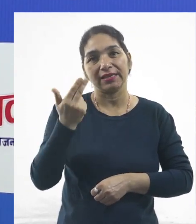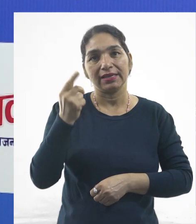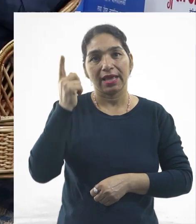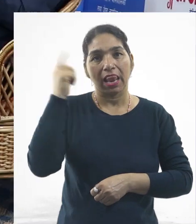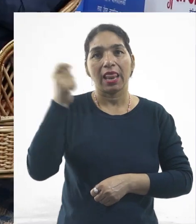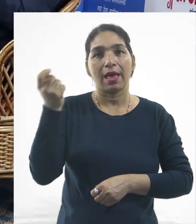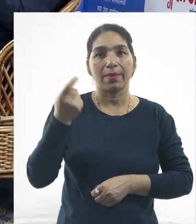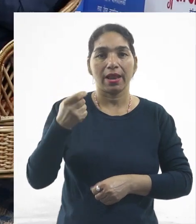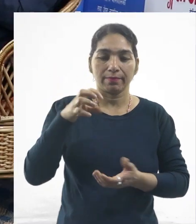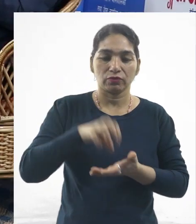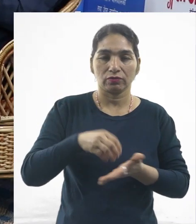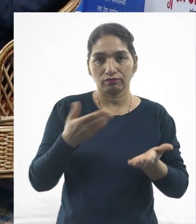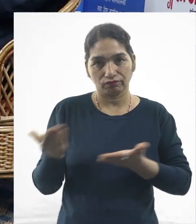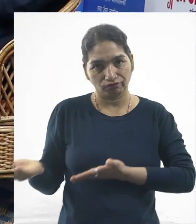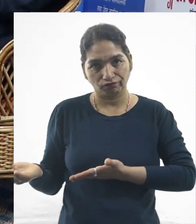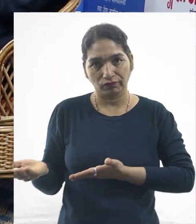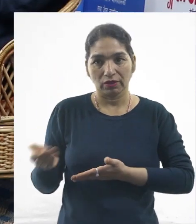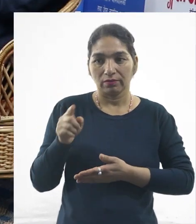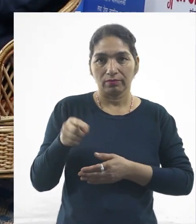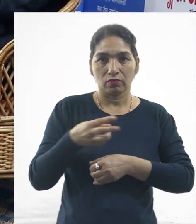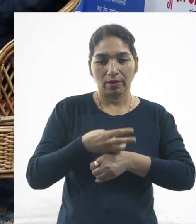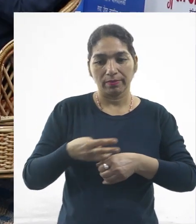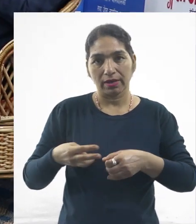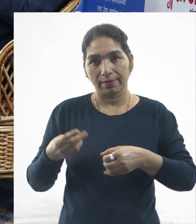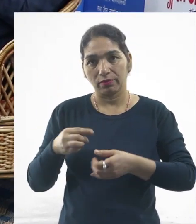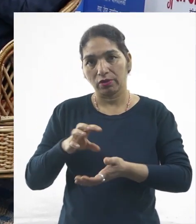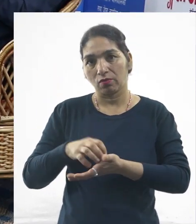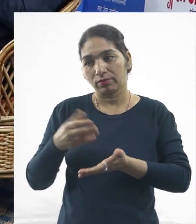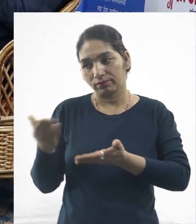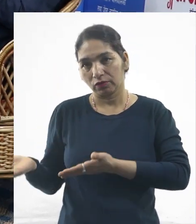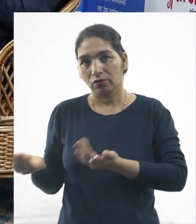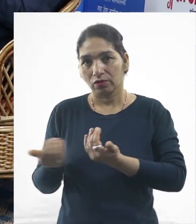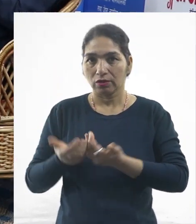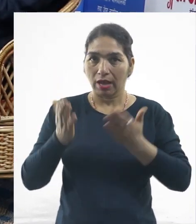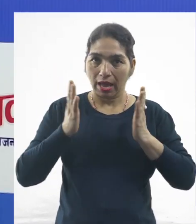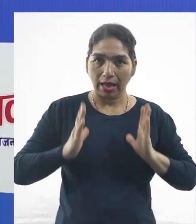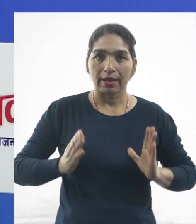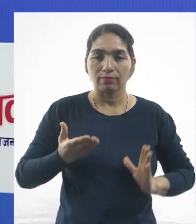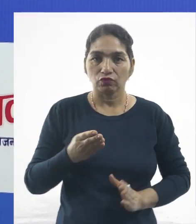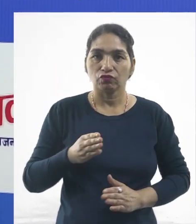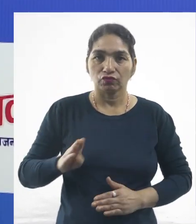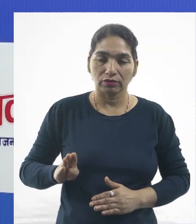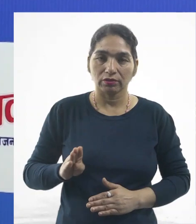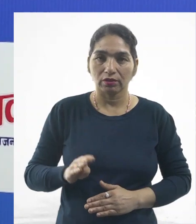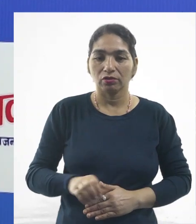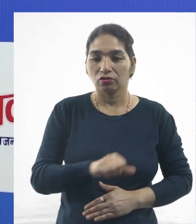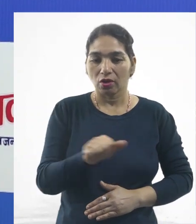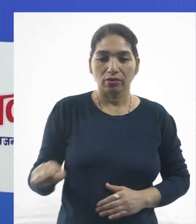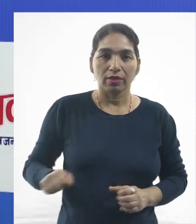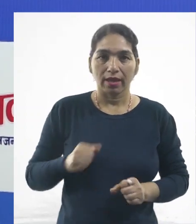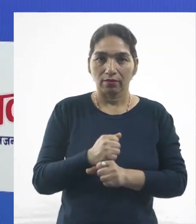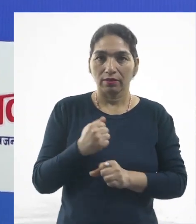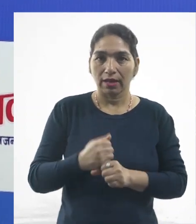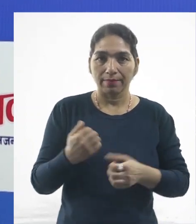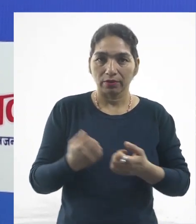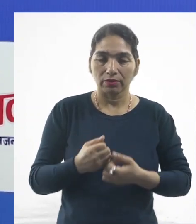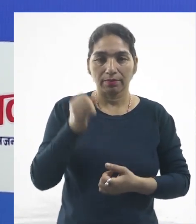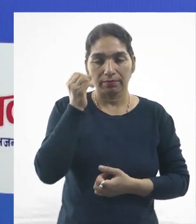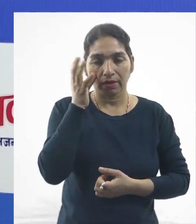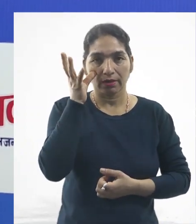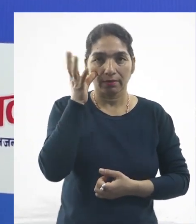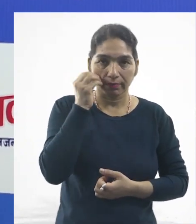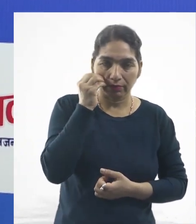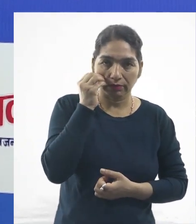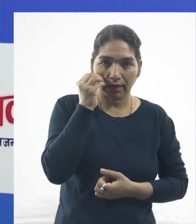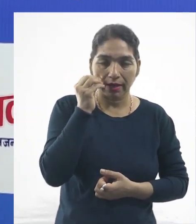निम्त्याएका छौँ उपमेयर साहब हाम्रो स्टुडियोमा यहाँलाई स्वागत गर्न चाहन्छु धन्यवाद नमस्कार सन्चै हुनुहुन्छ सन्चै छु है जनताको काम गर्दाखेरि तपाईँ बिहान बेलुका होइन